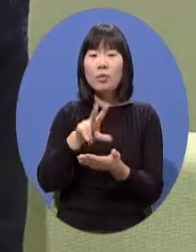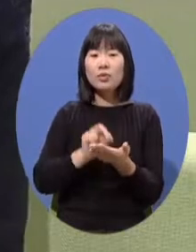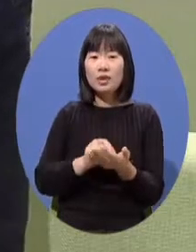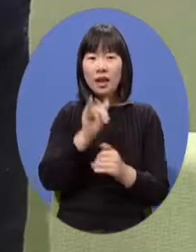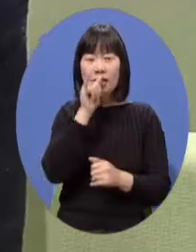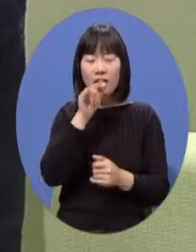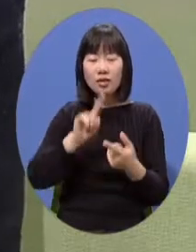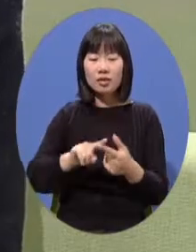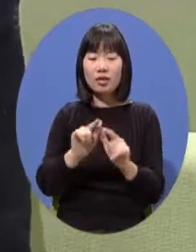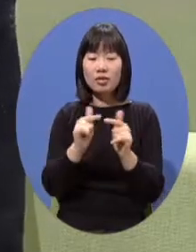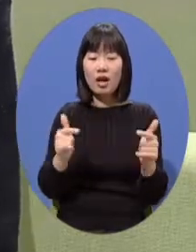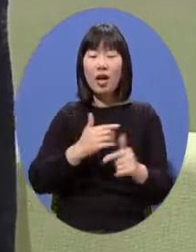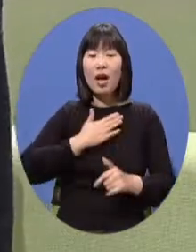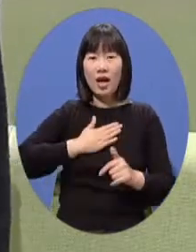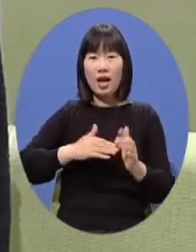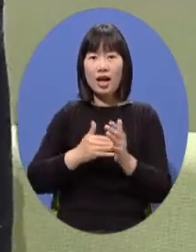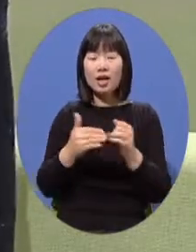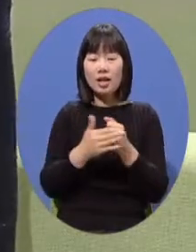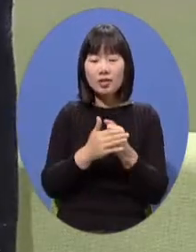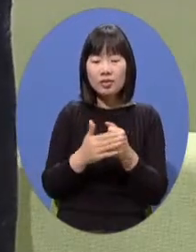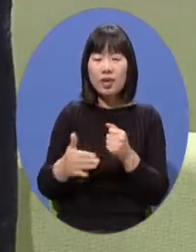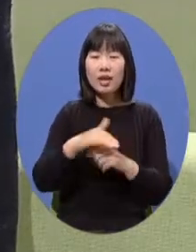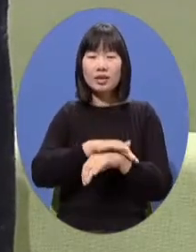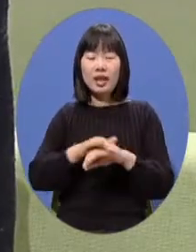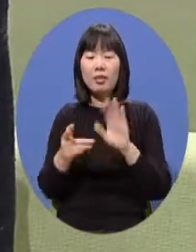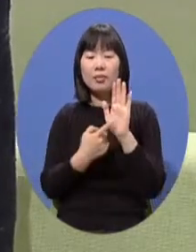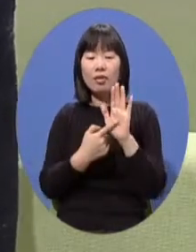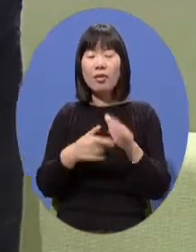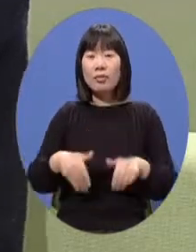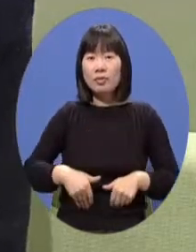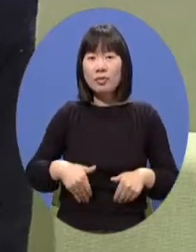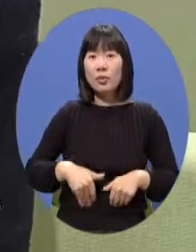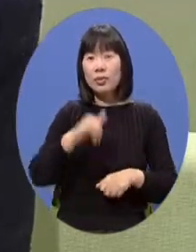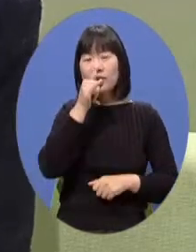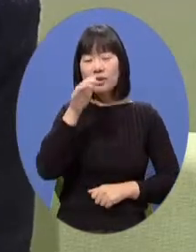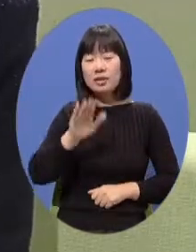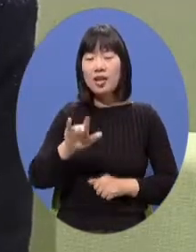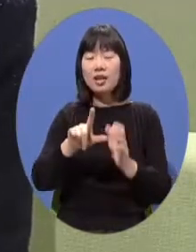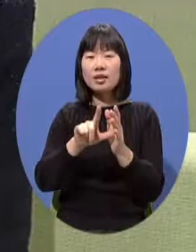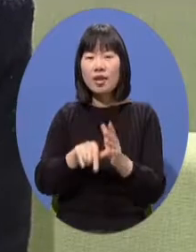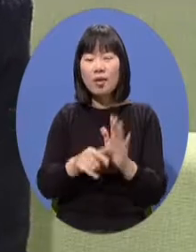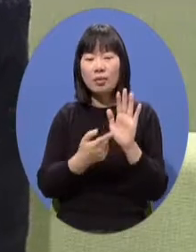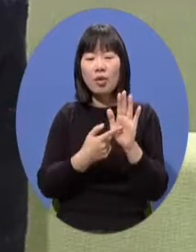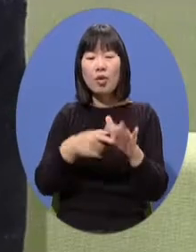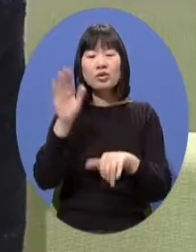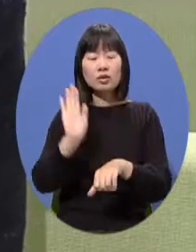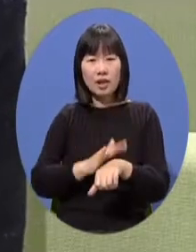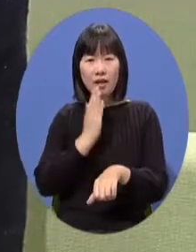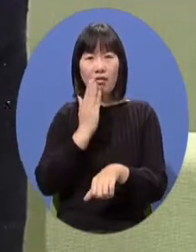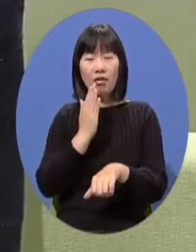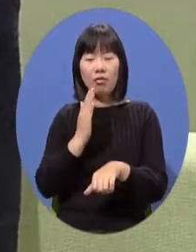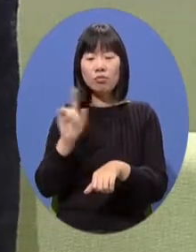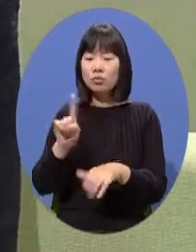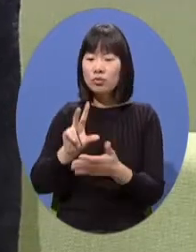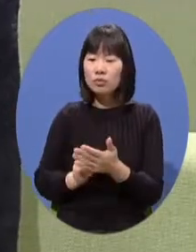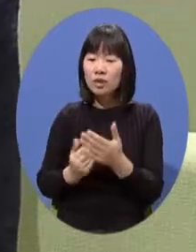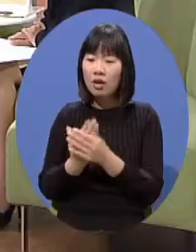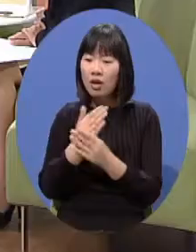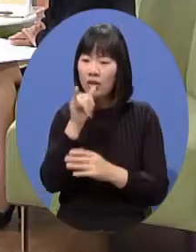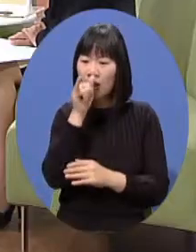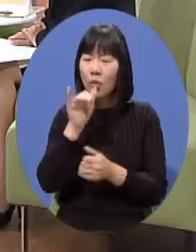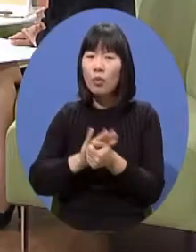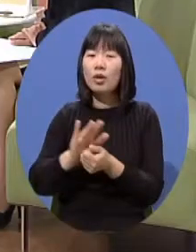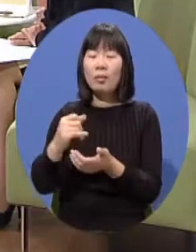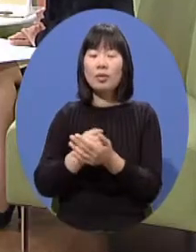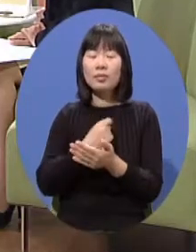있다면 그것들을 알고 잘 표현을 해야 되는데 요때 이제 표현을 잘 하지 못하게 되면 무슨 일이 생겨요?